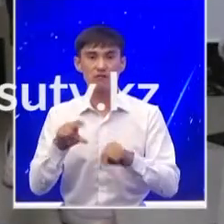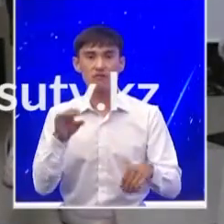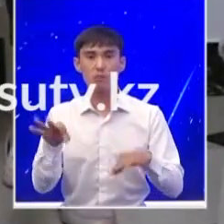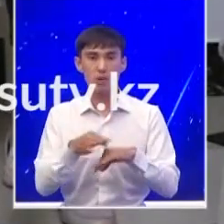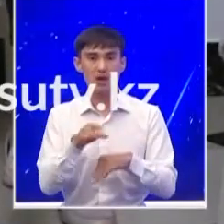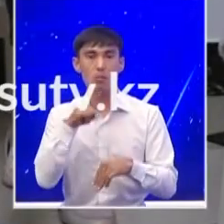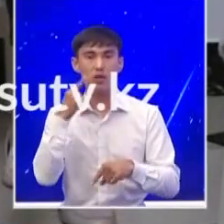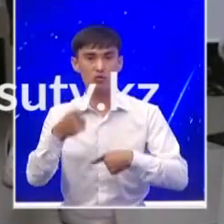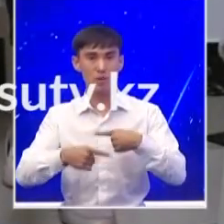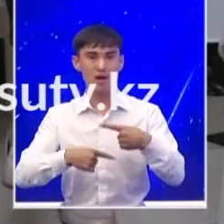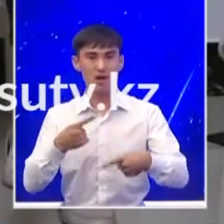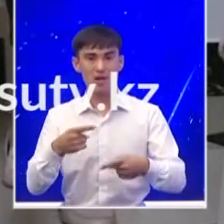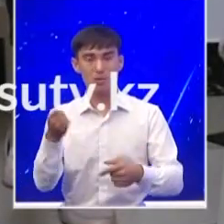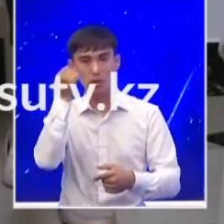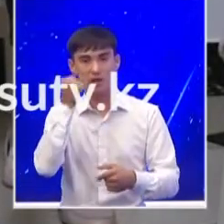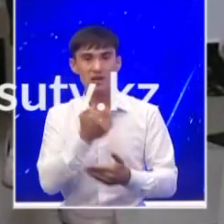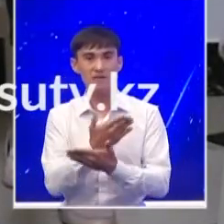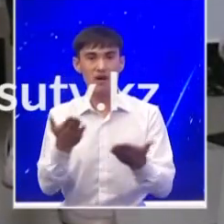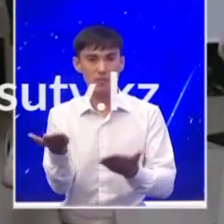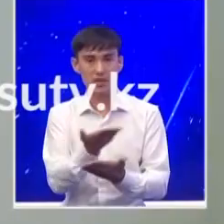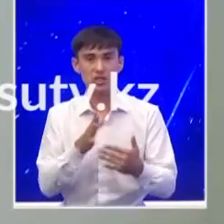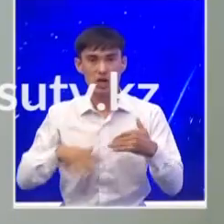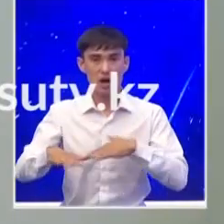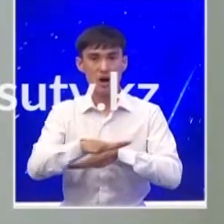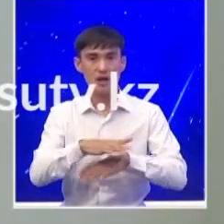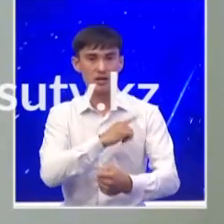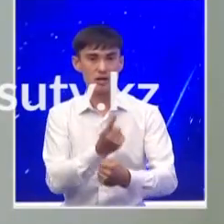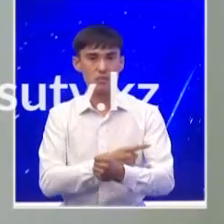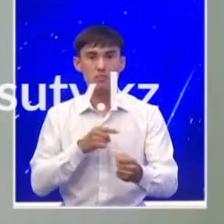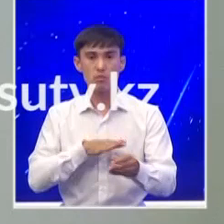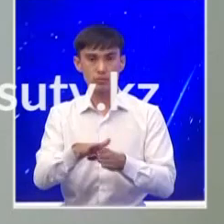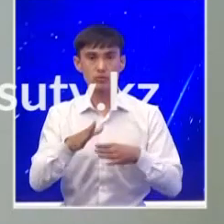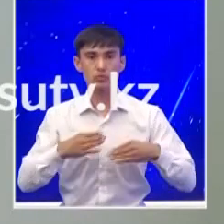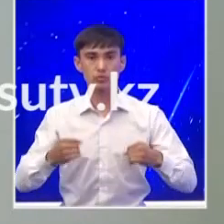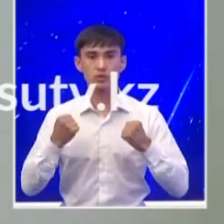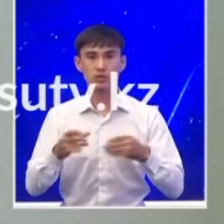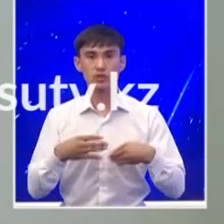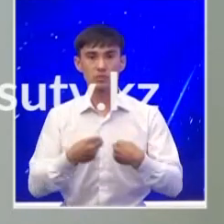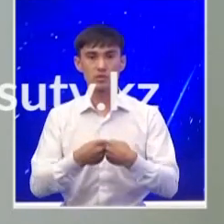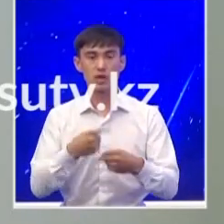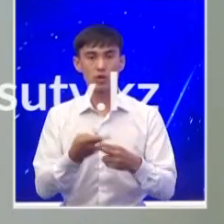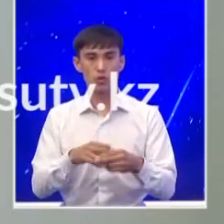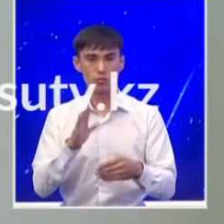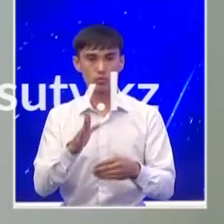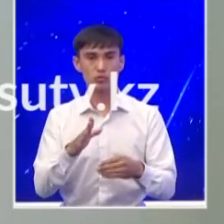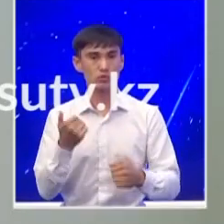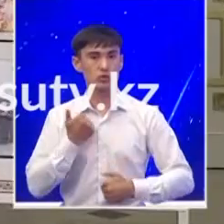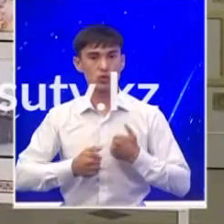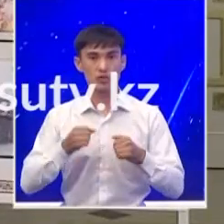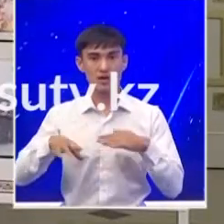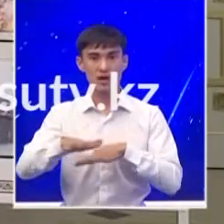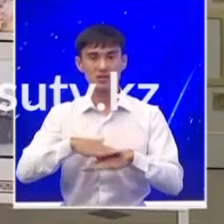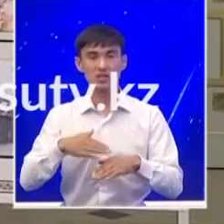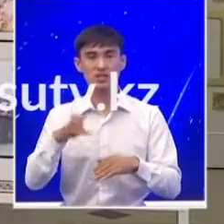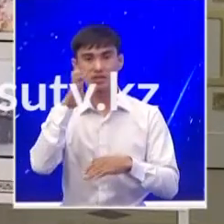для молодого поколения. Благодаря вам наш край полнится крепкими семьями, из которых выходят достойные граждане страны.